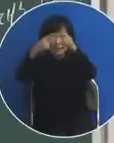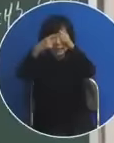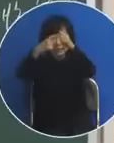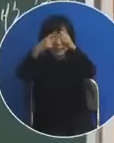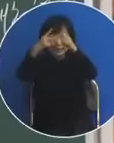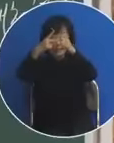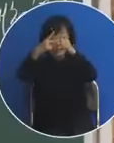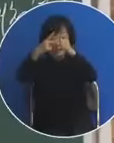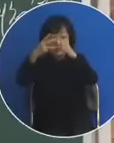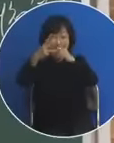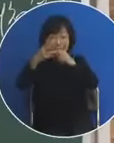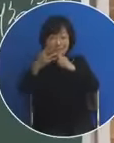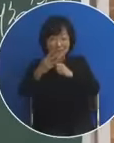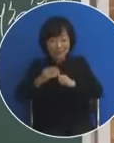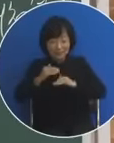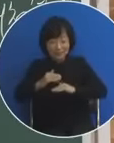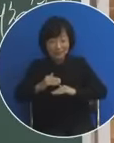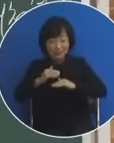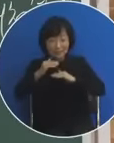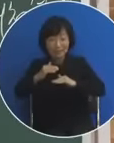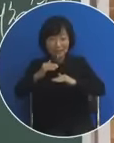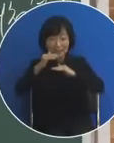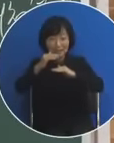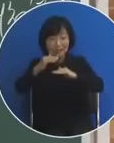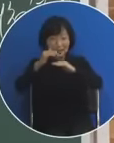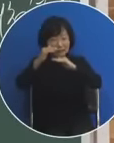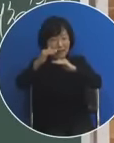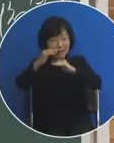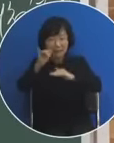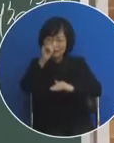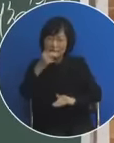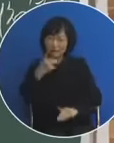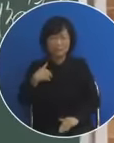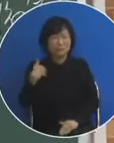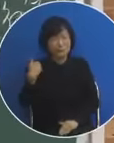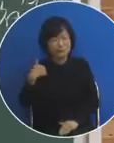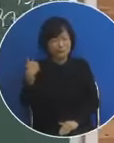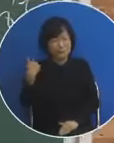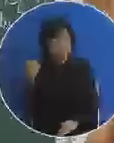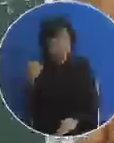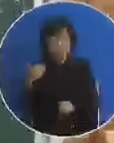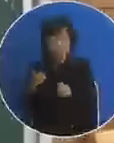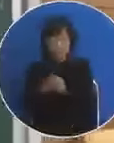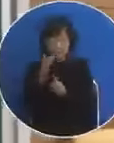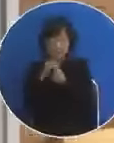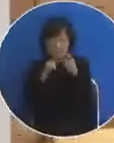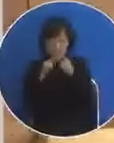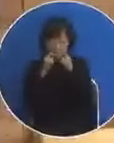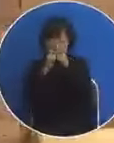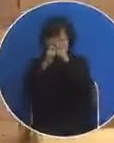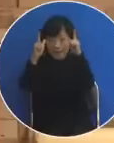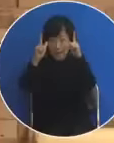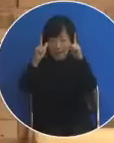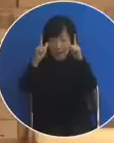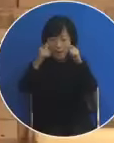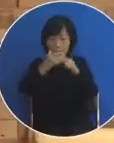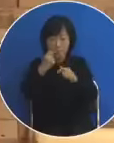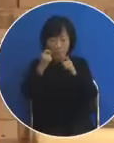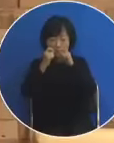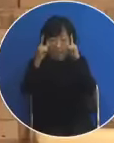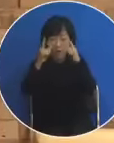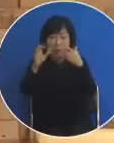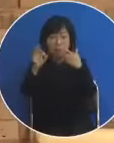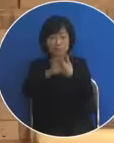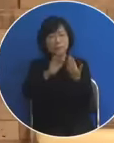수도 있습니다. That perhaps you may have not walked through those steps at all. 그래서 깨닫고 복음의 능력을 바꿀 수 있기 때문에 여러분들은 이제는